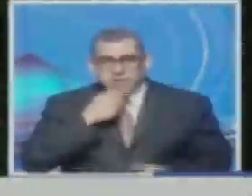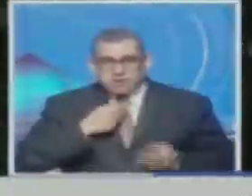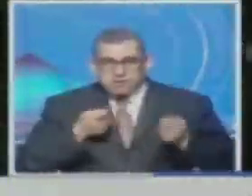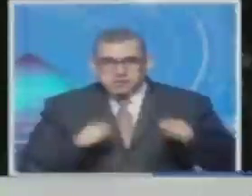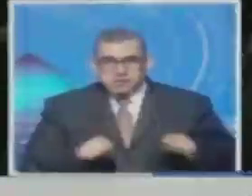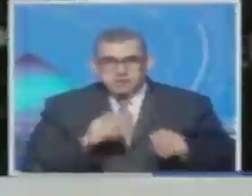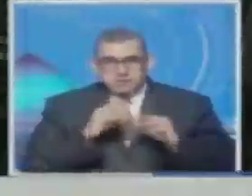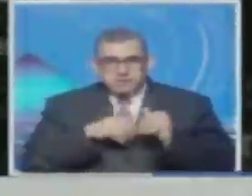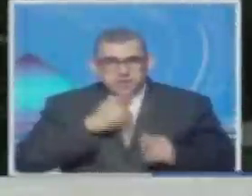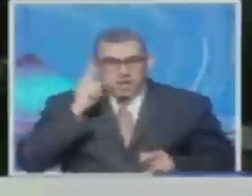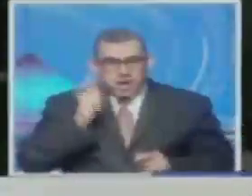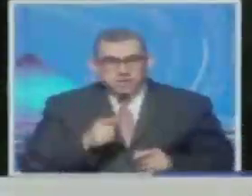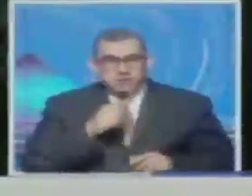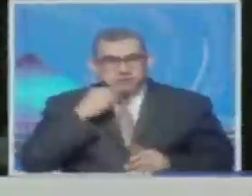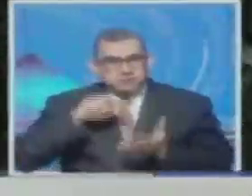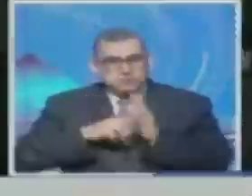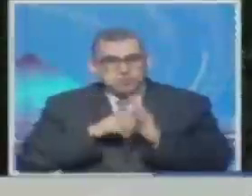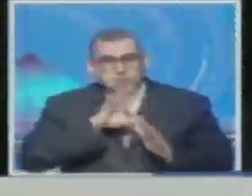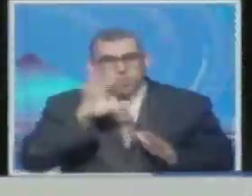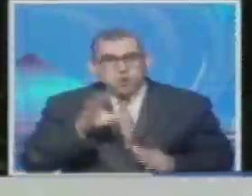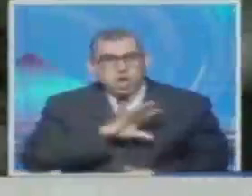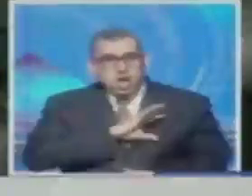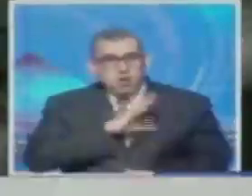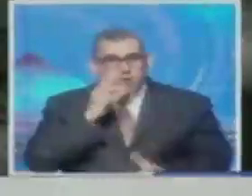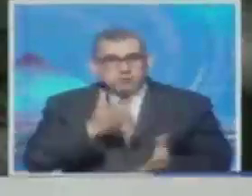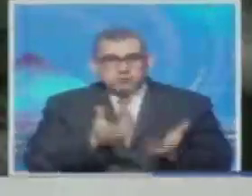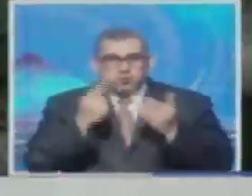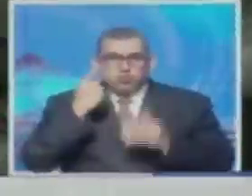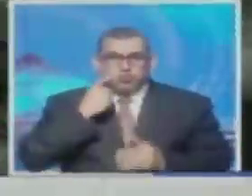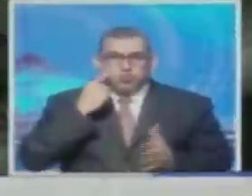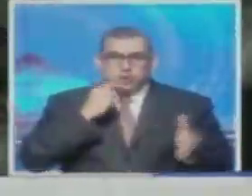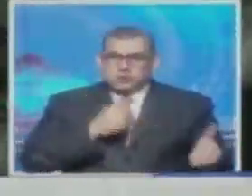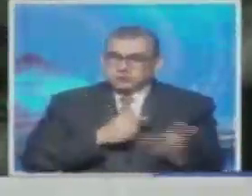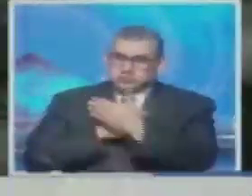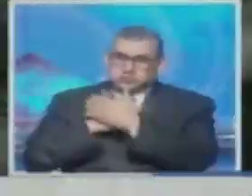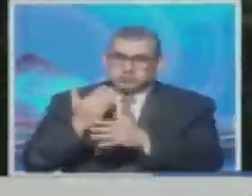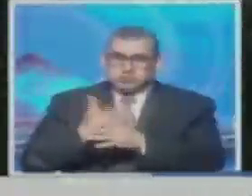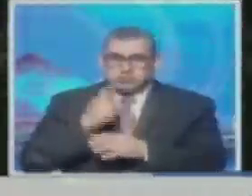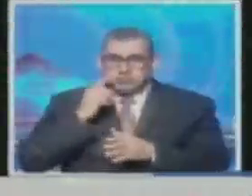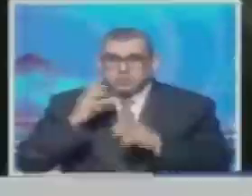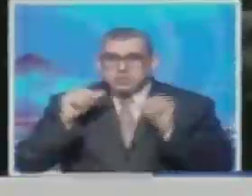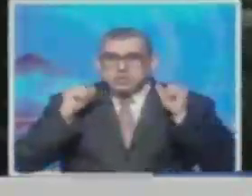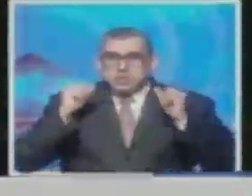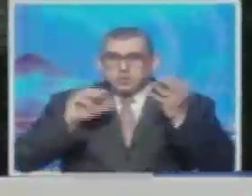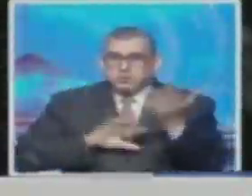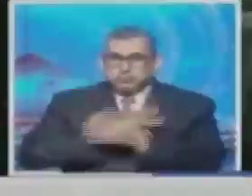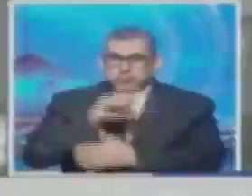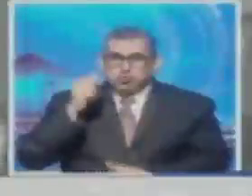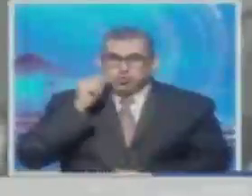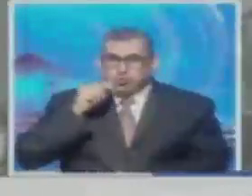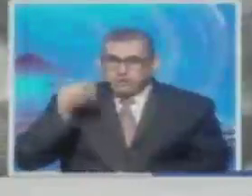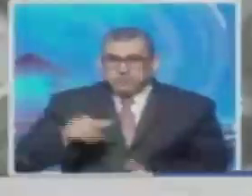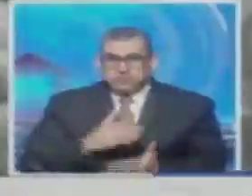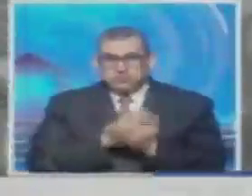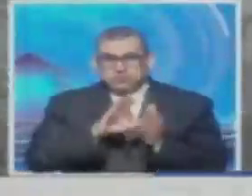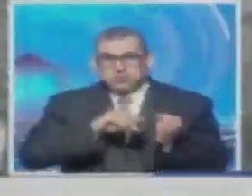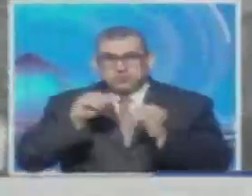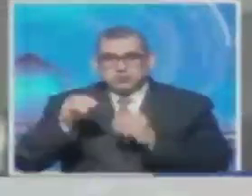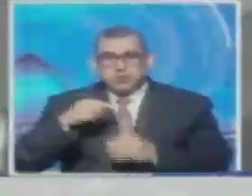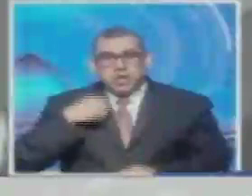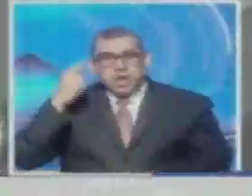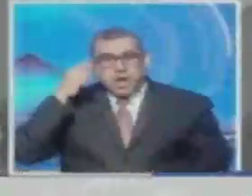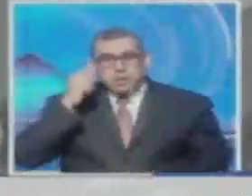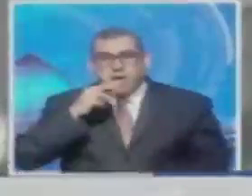على مصر وإرسال معظم قواته إلى السودان بحجة إخماد ثورة المهدي. لو كنا نقعد